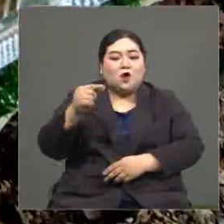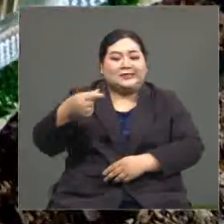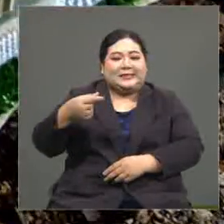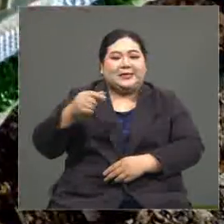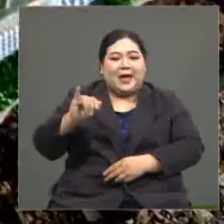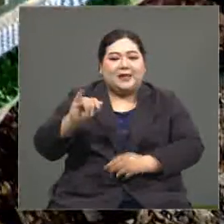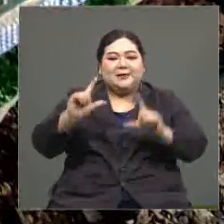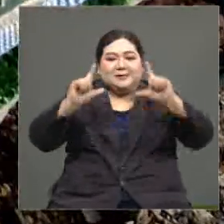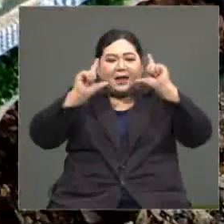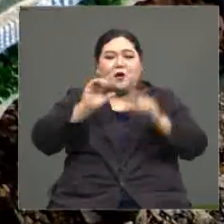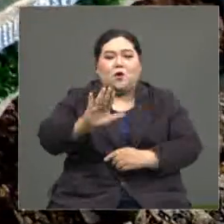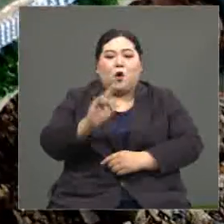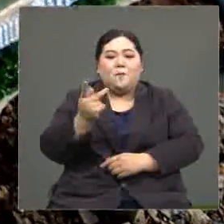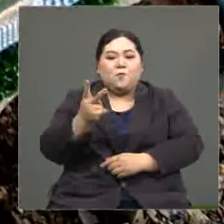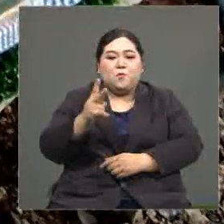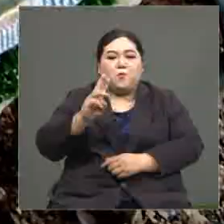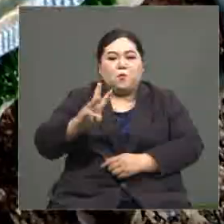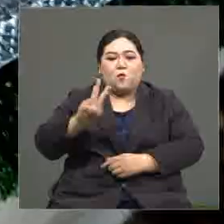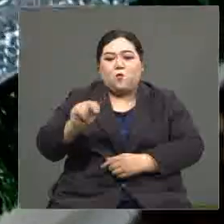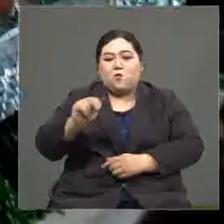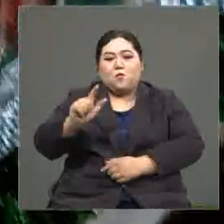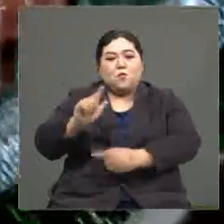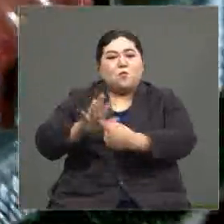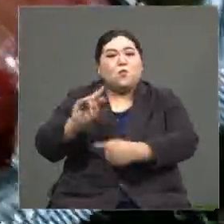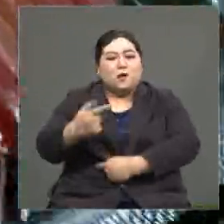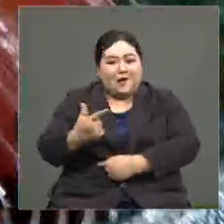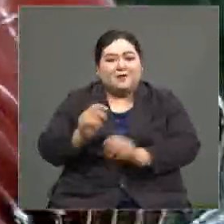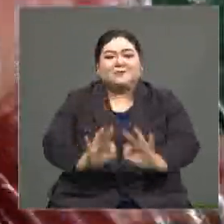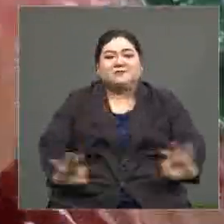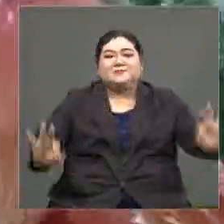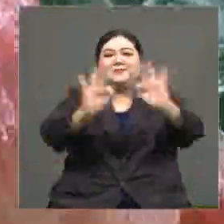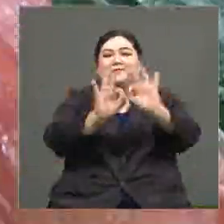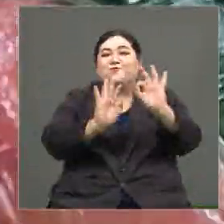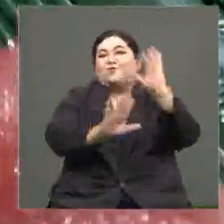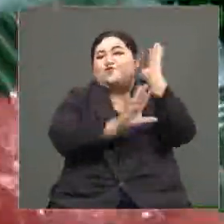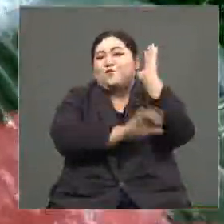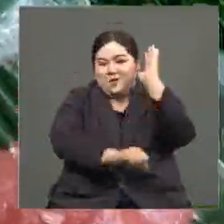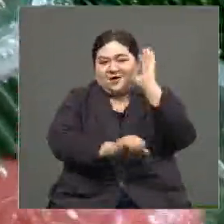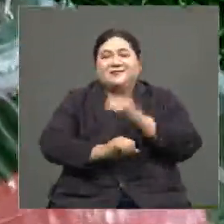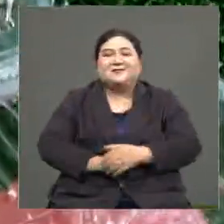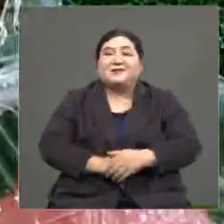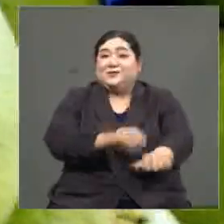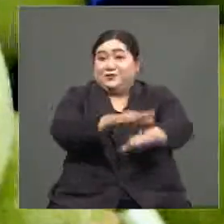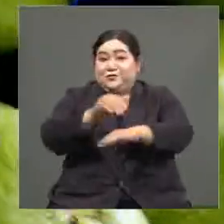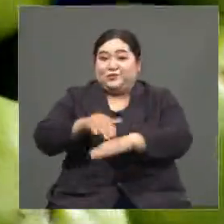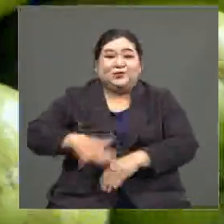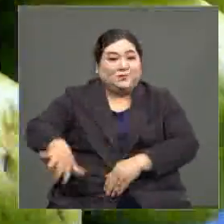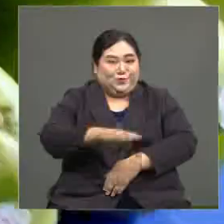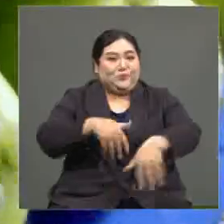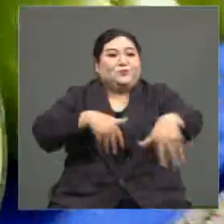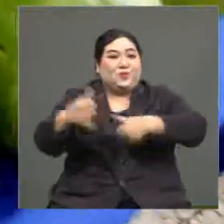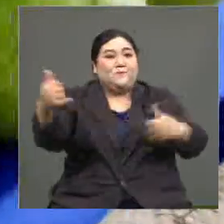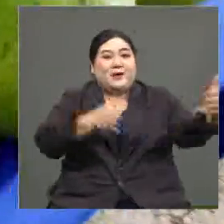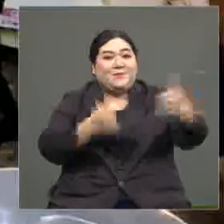ควนลังเค้าก็เลยเป็นสินค้าที่มีความสำคัญของอำเภอควนลังจังหวัดสงขลาขอเชิญชวนประชาชนเที่ยวชมงาน